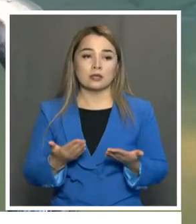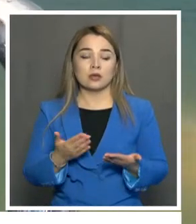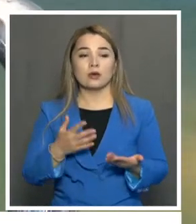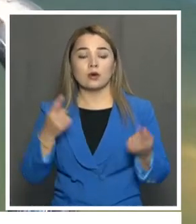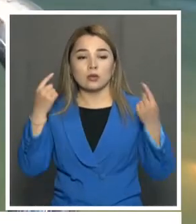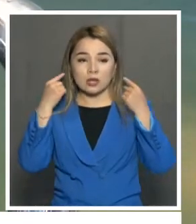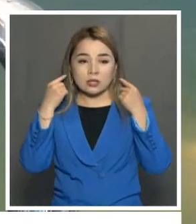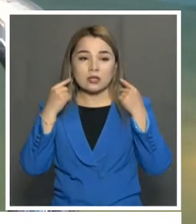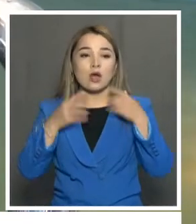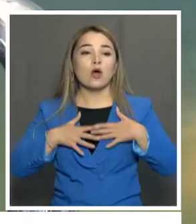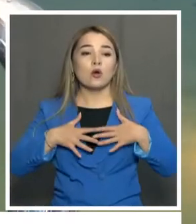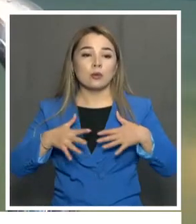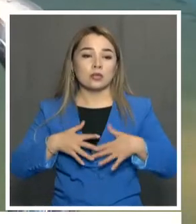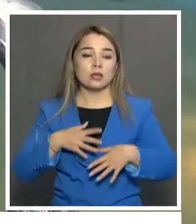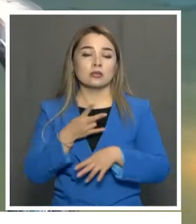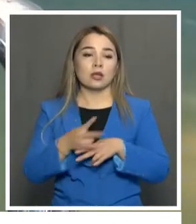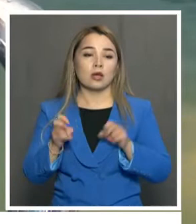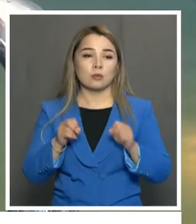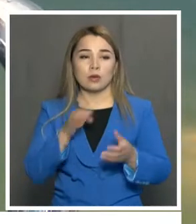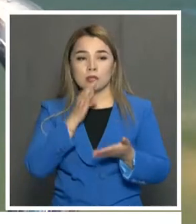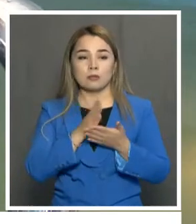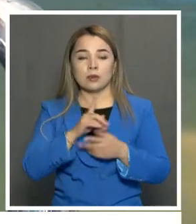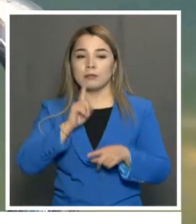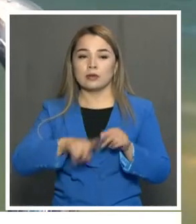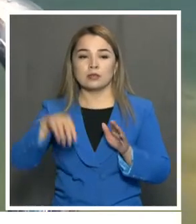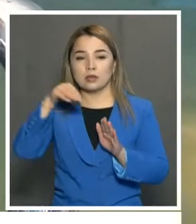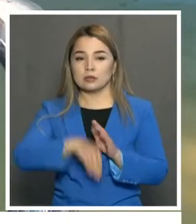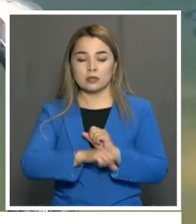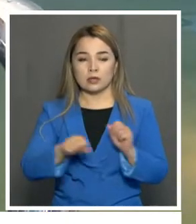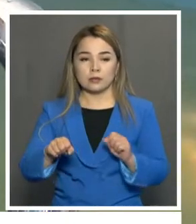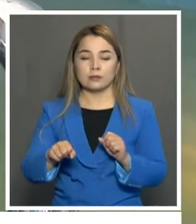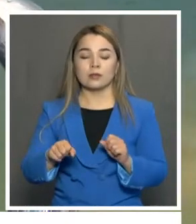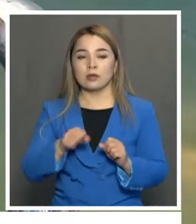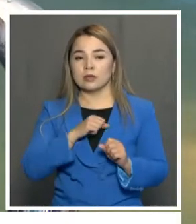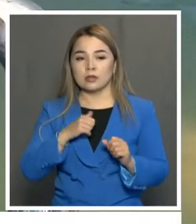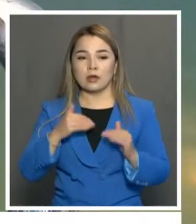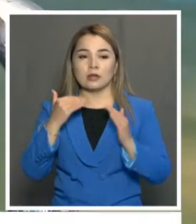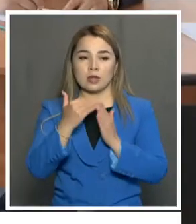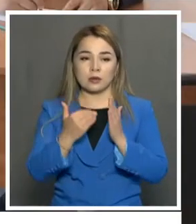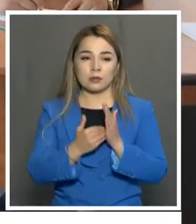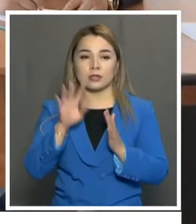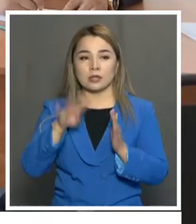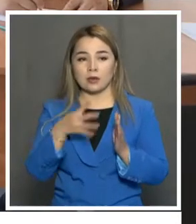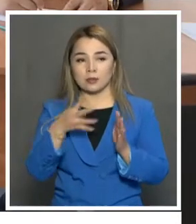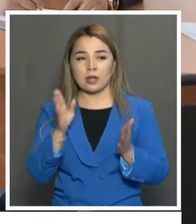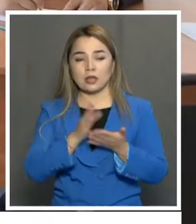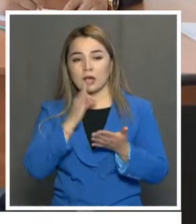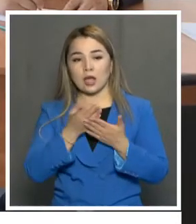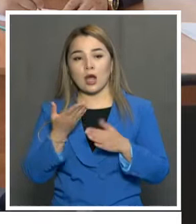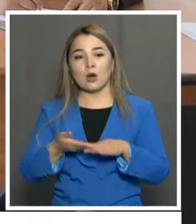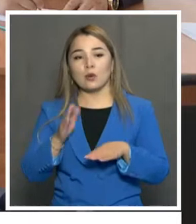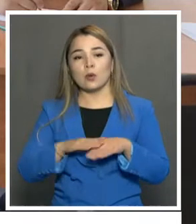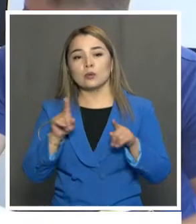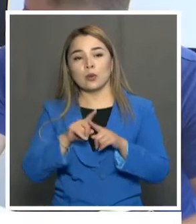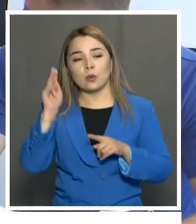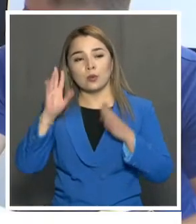өкпеден, мысалы, зақым алуы мүмкін. Сол үшін бірден шығып өзіміздің таблицамыз бар. Дәл осындай ауыр сынақтардан тұратын